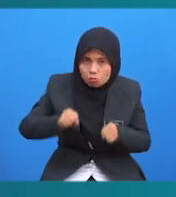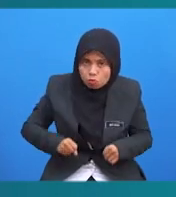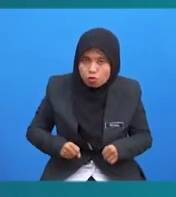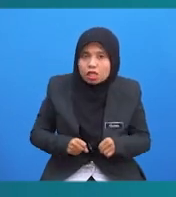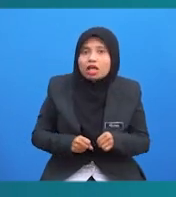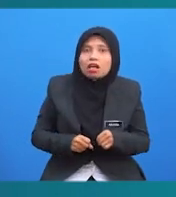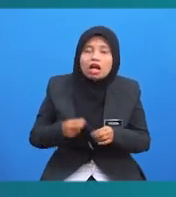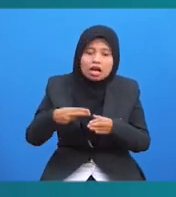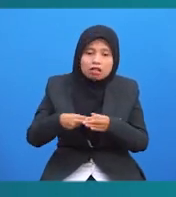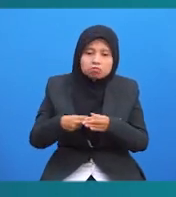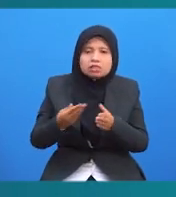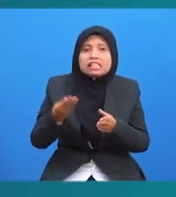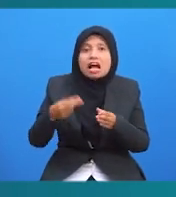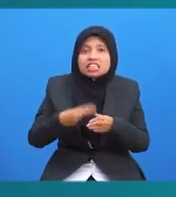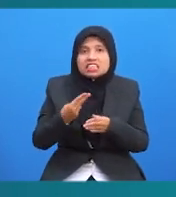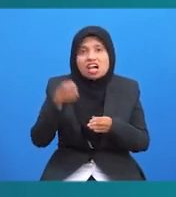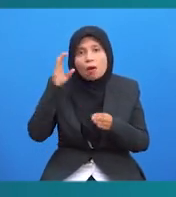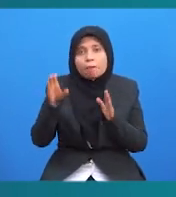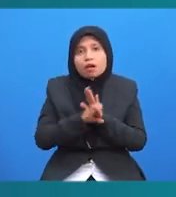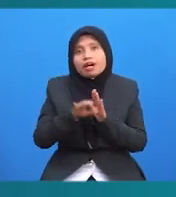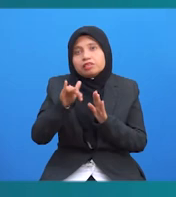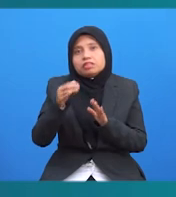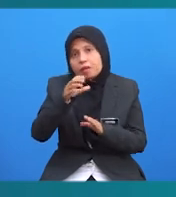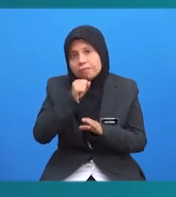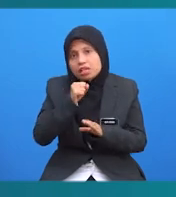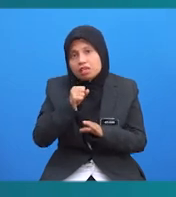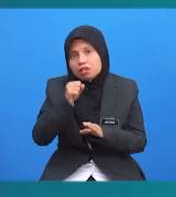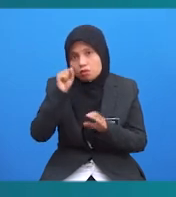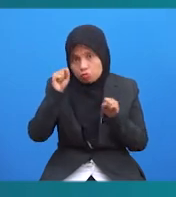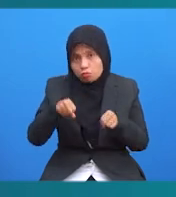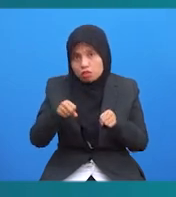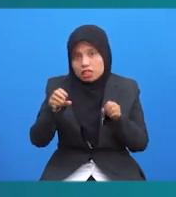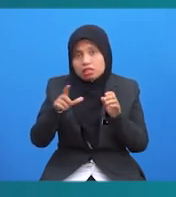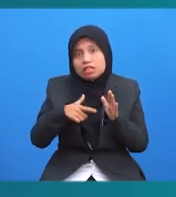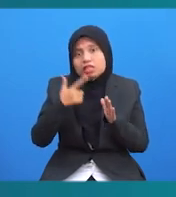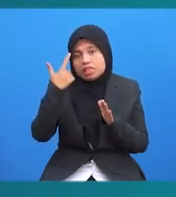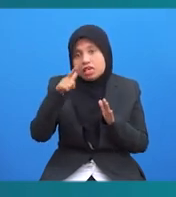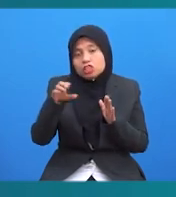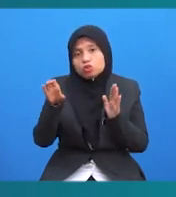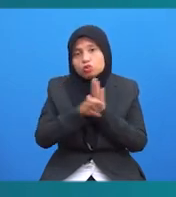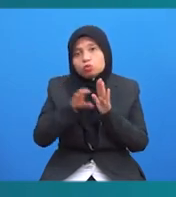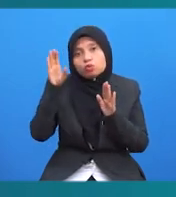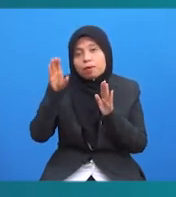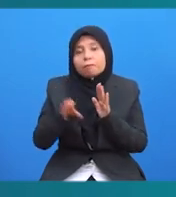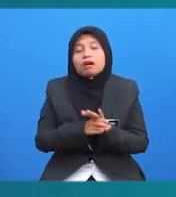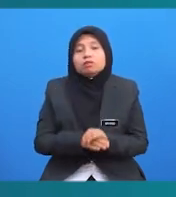mempengaruhi hasil gambar yang diambil. Boleh lihat contoh gambar yang saya berikan.